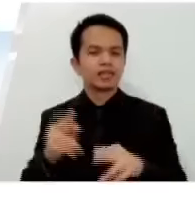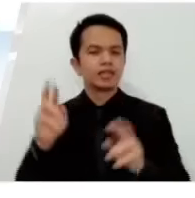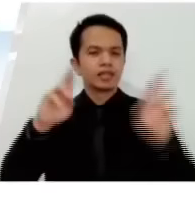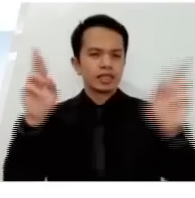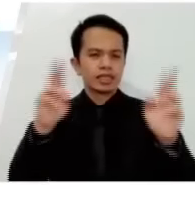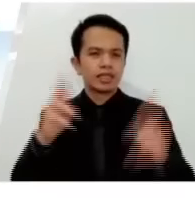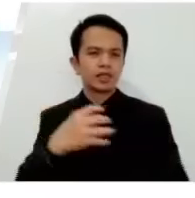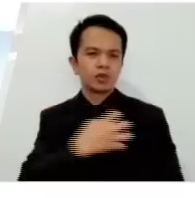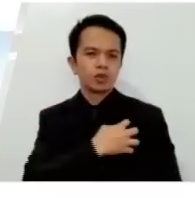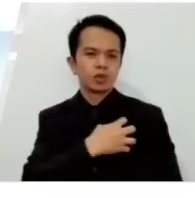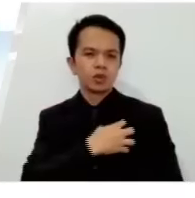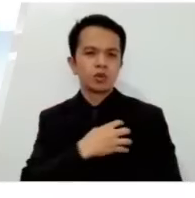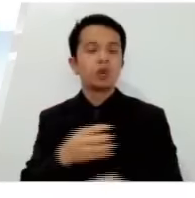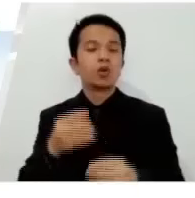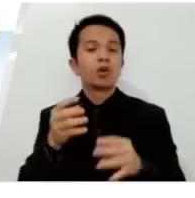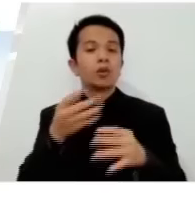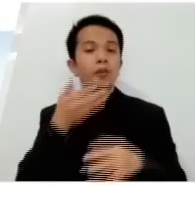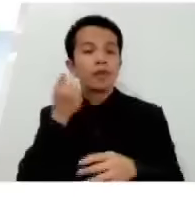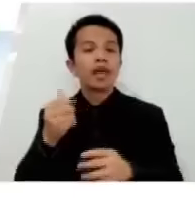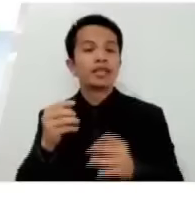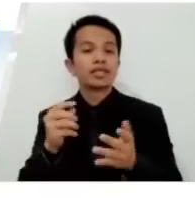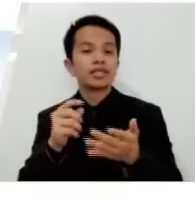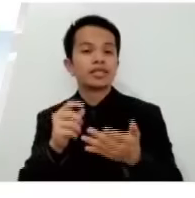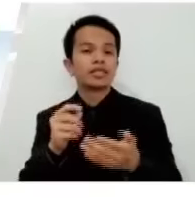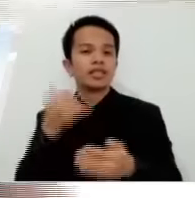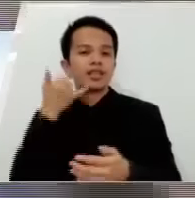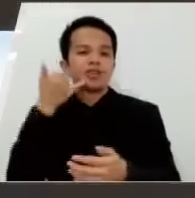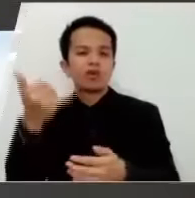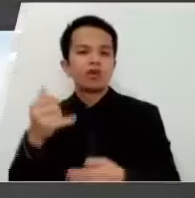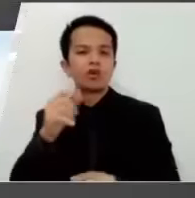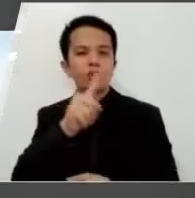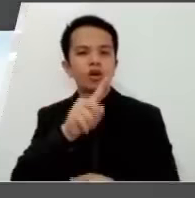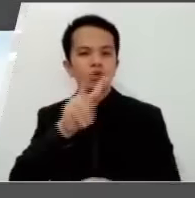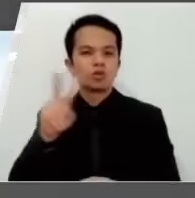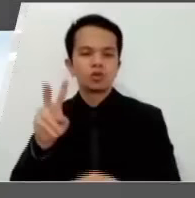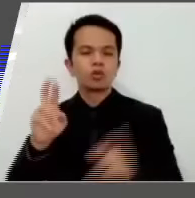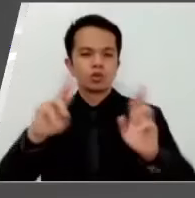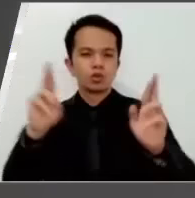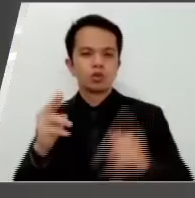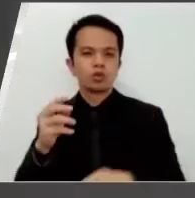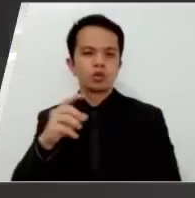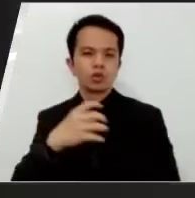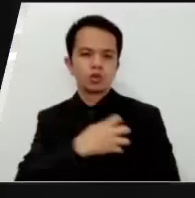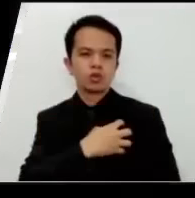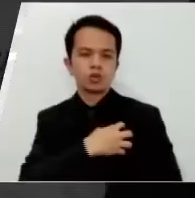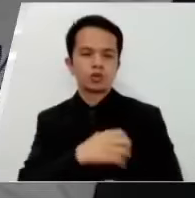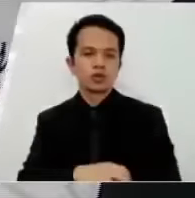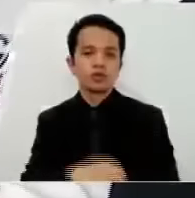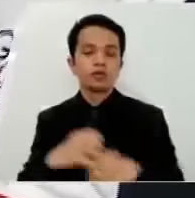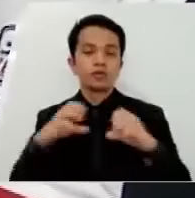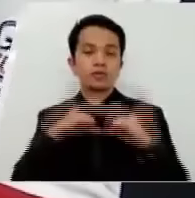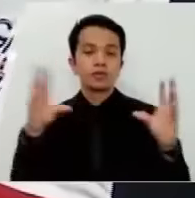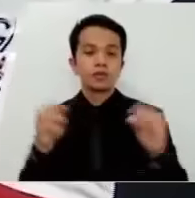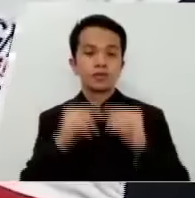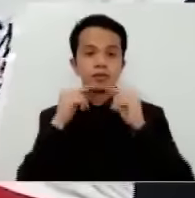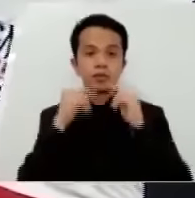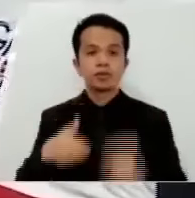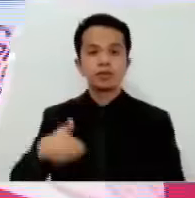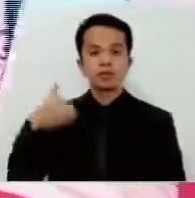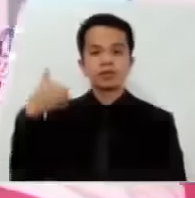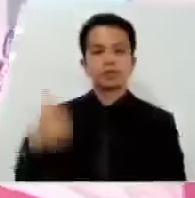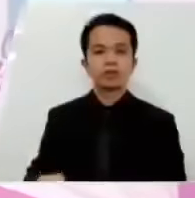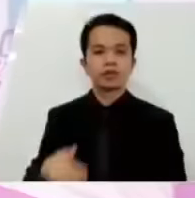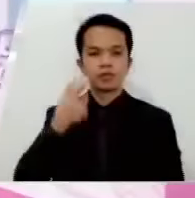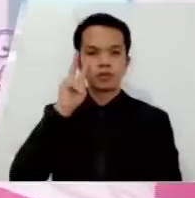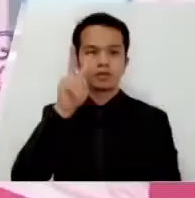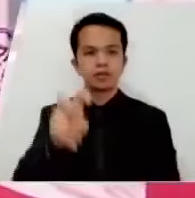dial 122 at darating po yung ating pulis. Para sa GMA Integrated News, Bernadette Reyes ang inyong